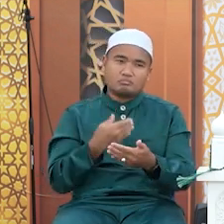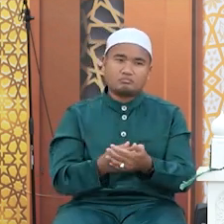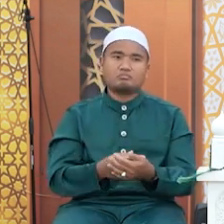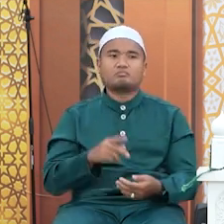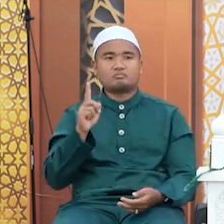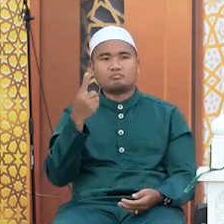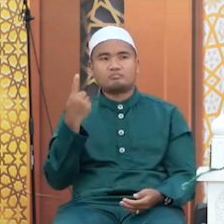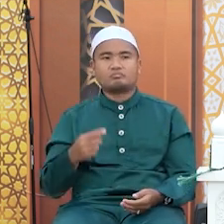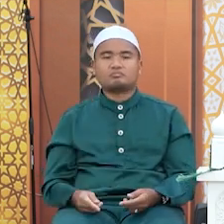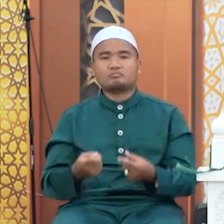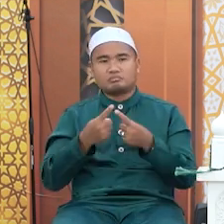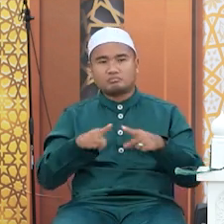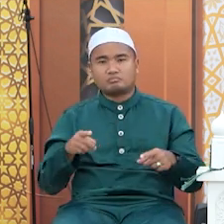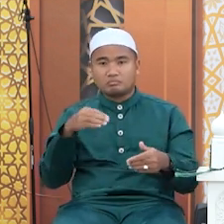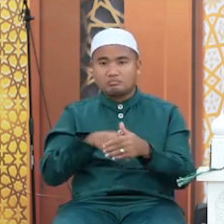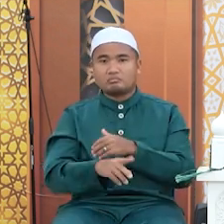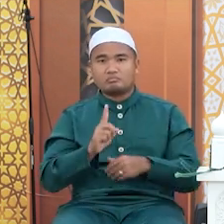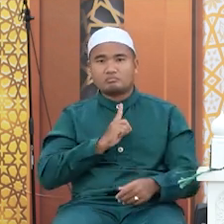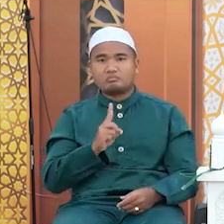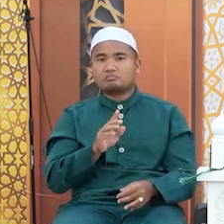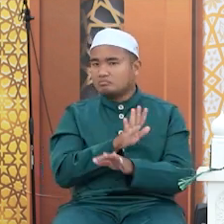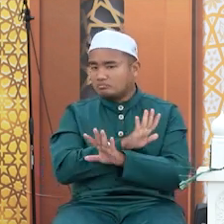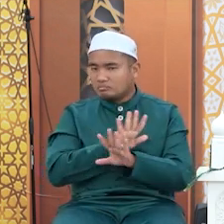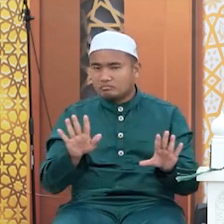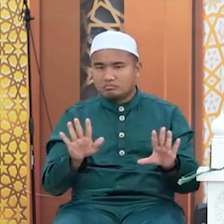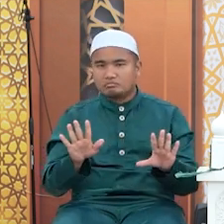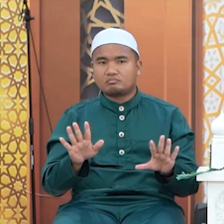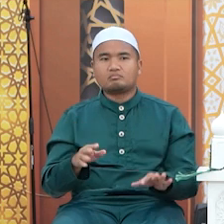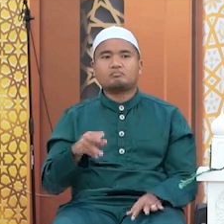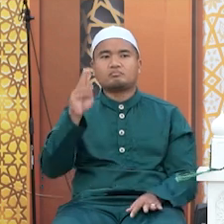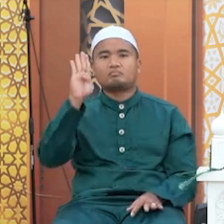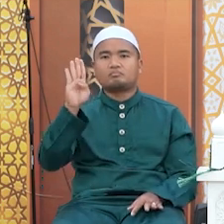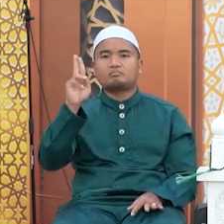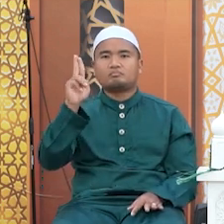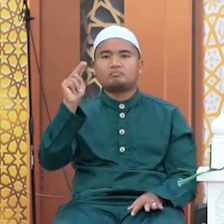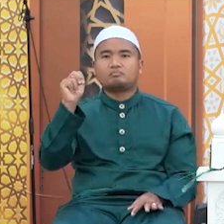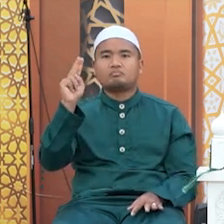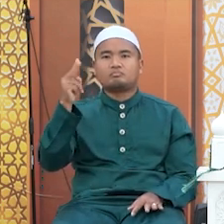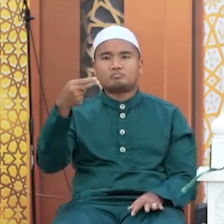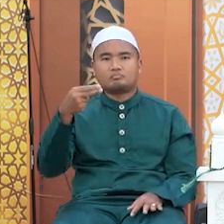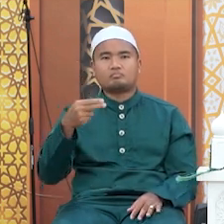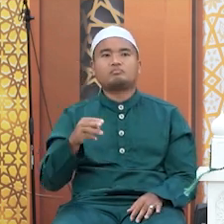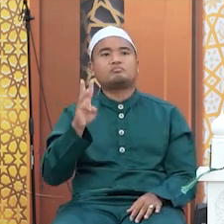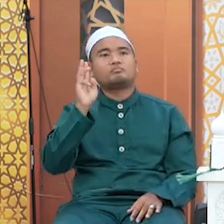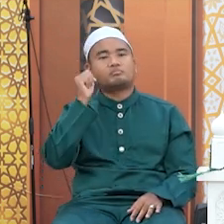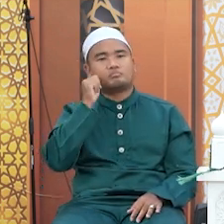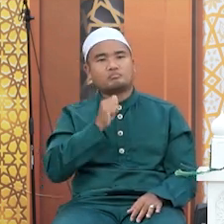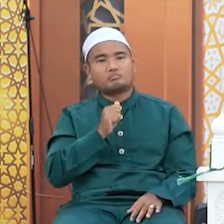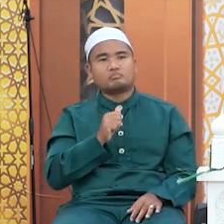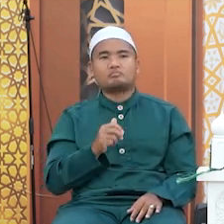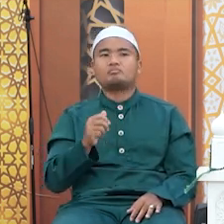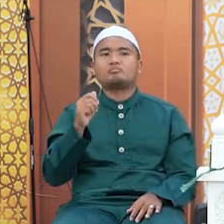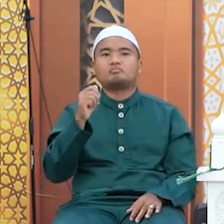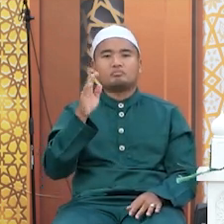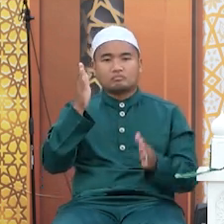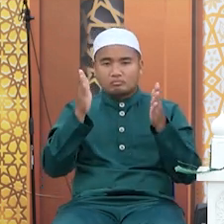Tapi dalam Islam, jangan kamu bunuh wanita. Jangan kamu bunuh orang tua. Jangan bunuh ahli-ahli